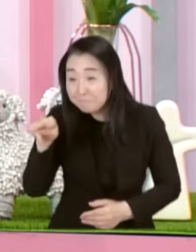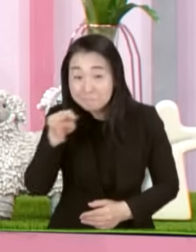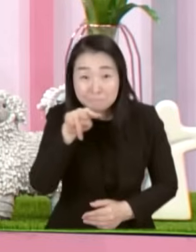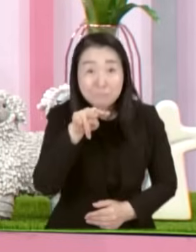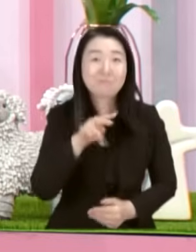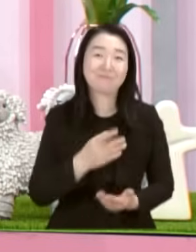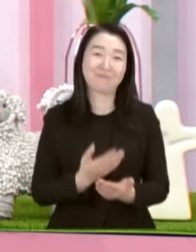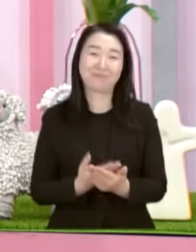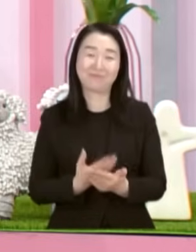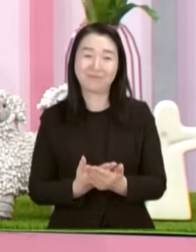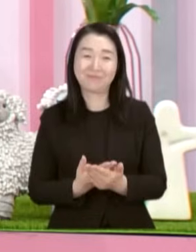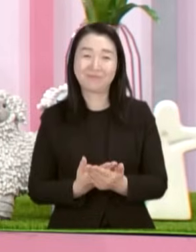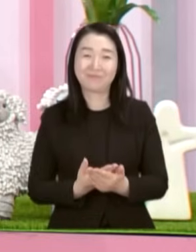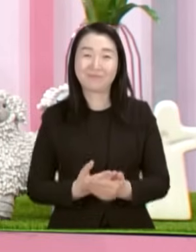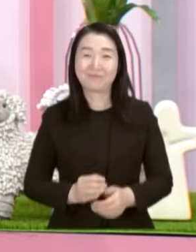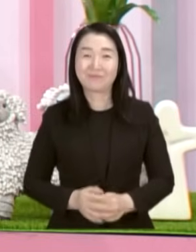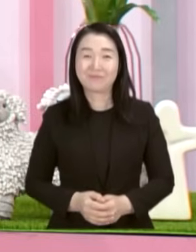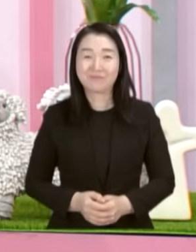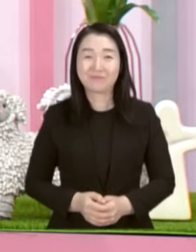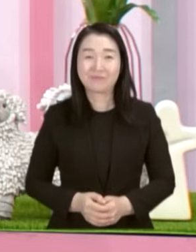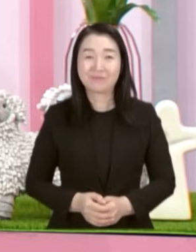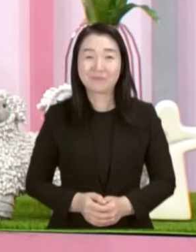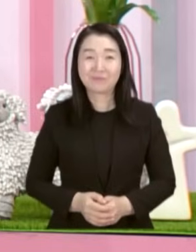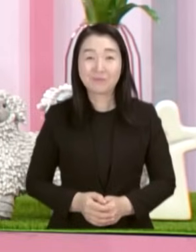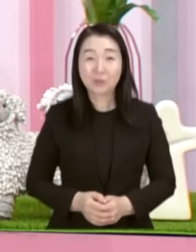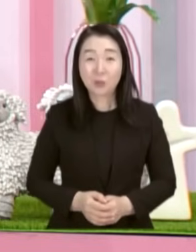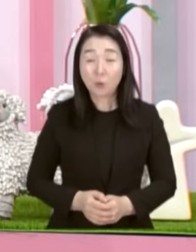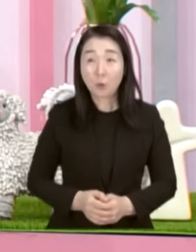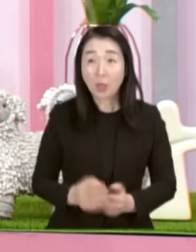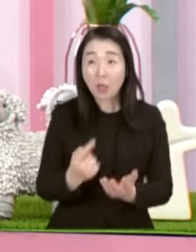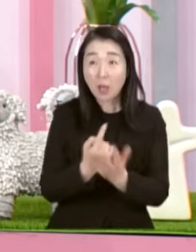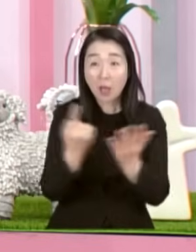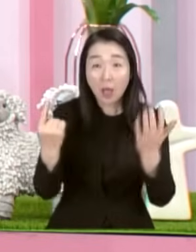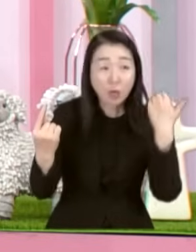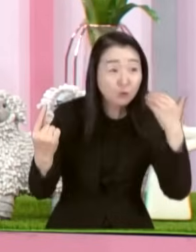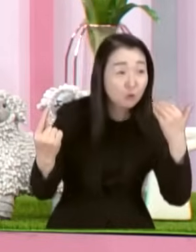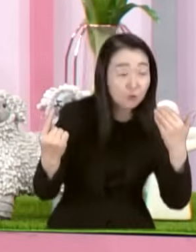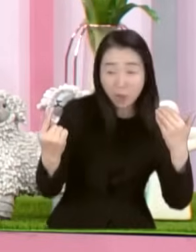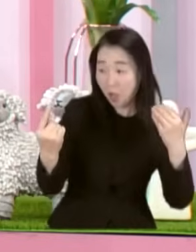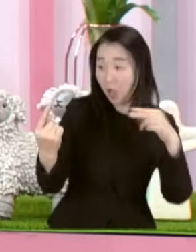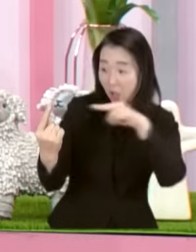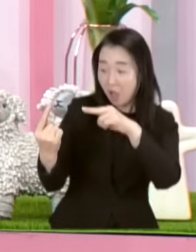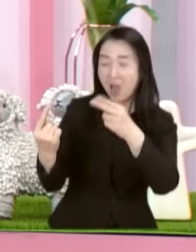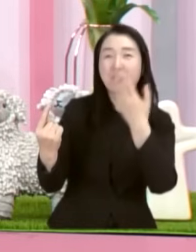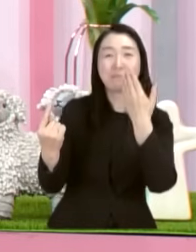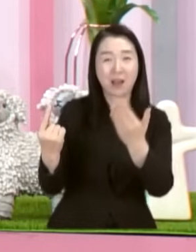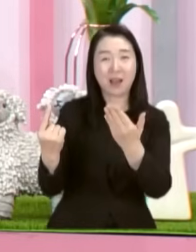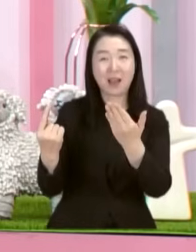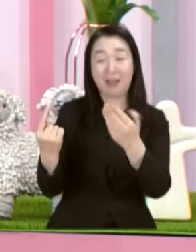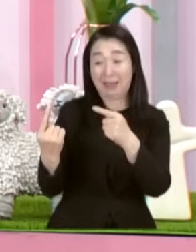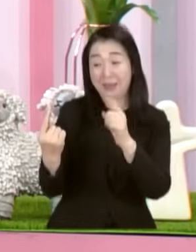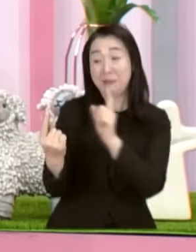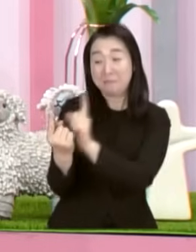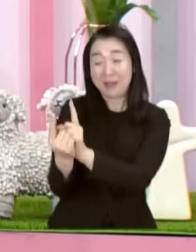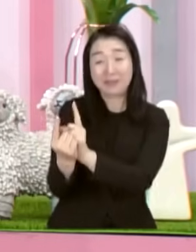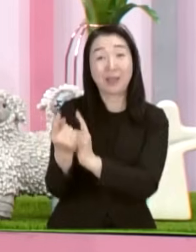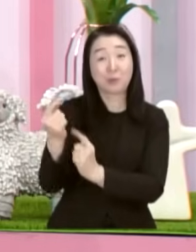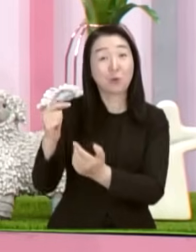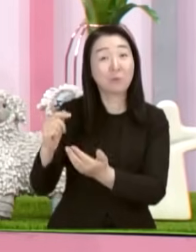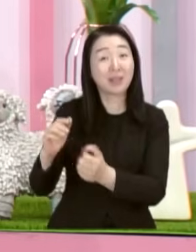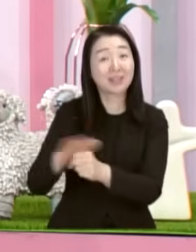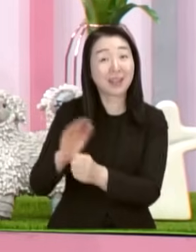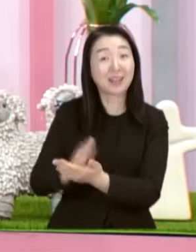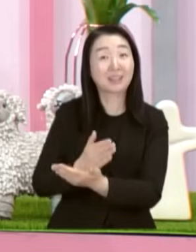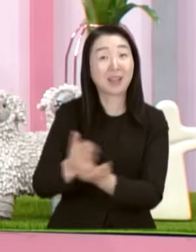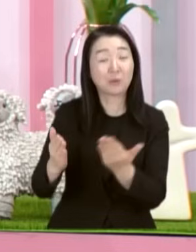관심을 가지고 기울여 이렇게 보시면 안 보이던 소외된 이웃이 보입니다. 예. 그분께 찾아가서 작은 사랑